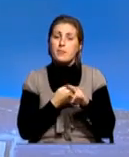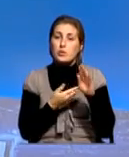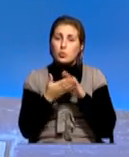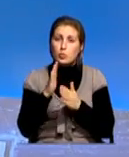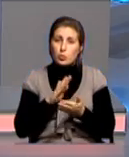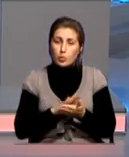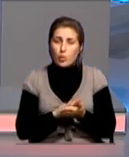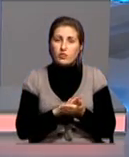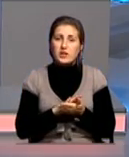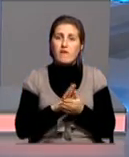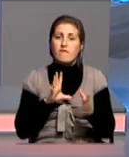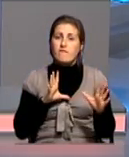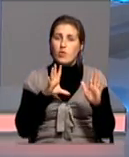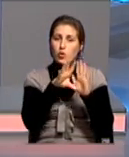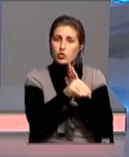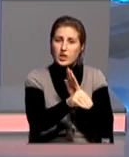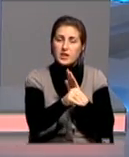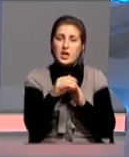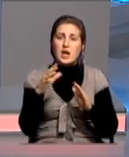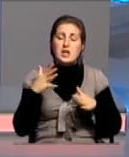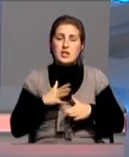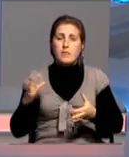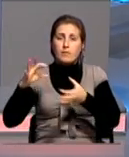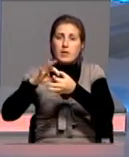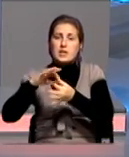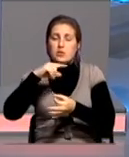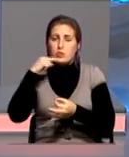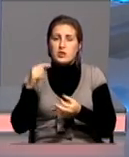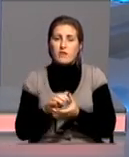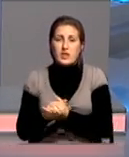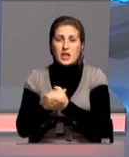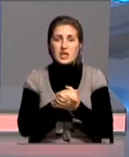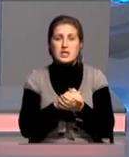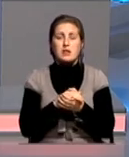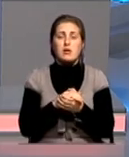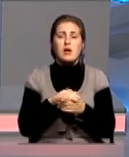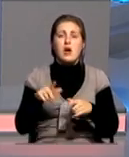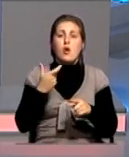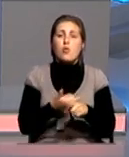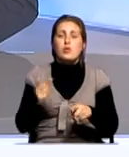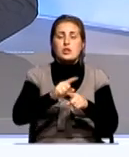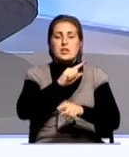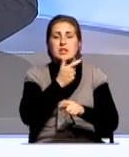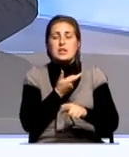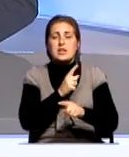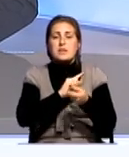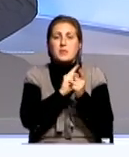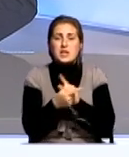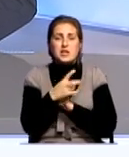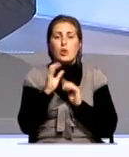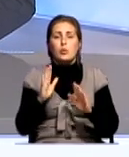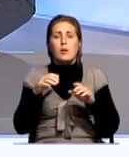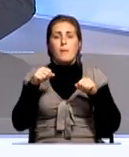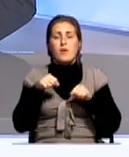безусловно с вхождением Крыма в состав Российской Федерации коренным образом изменилось не только правовое